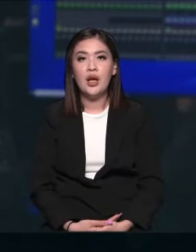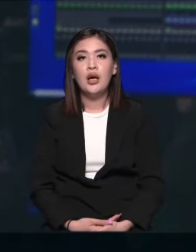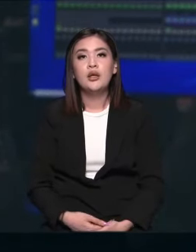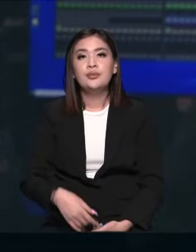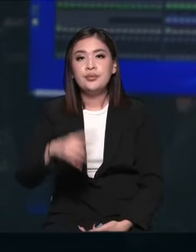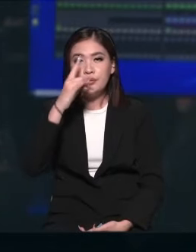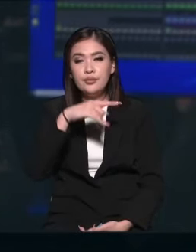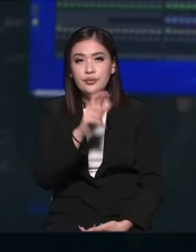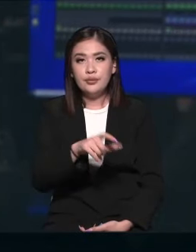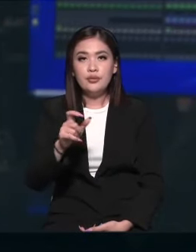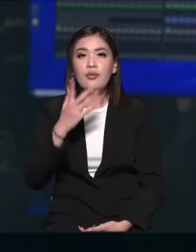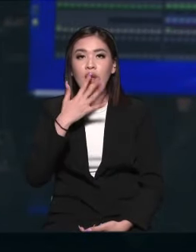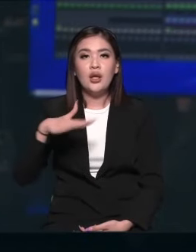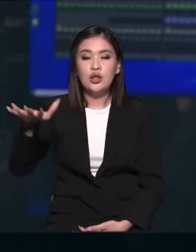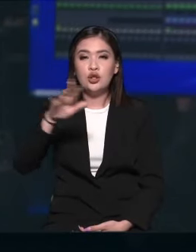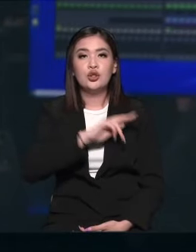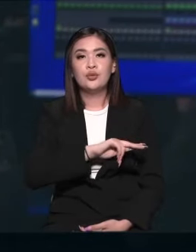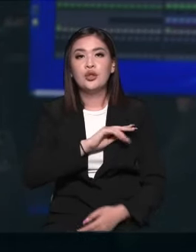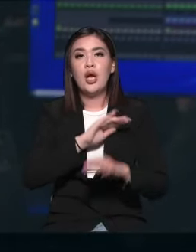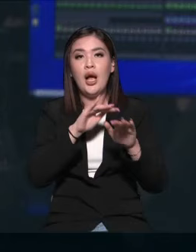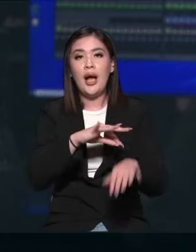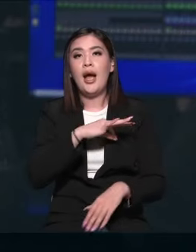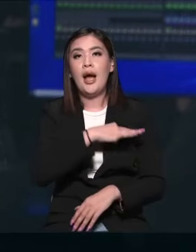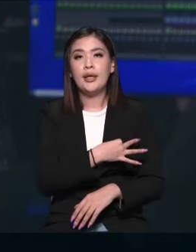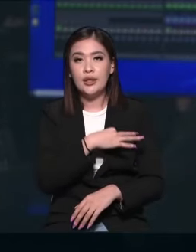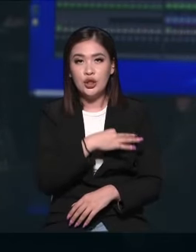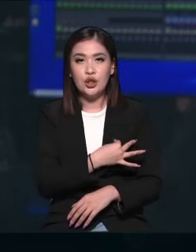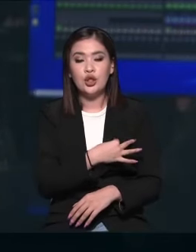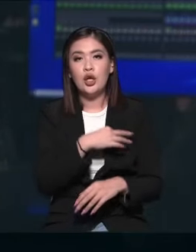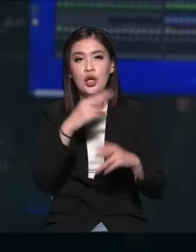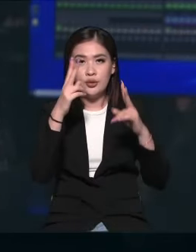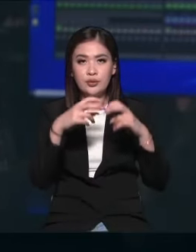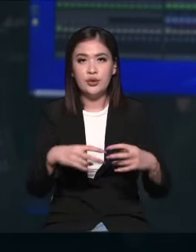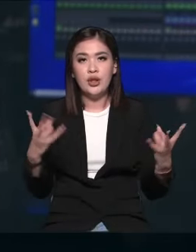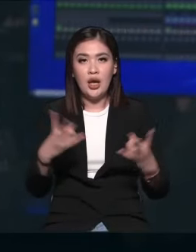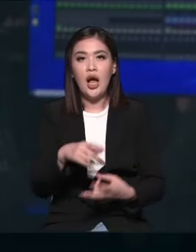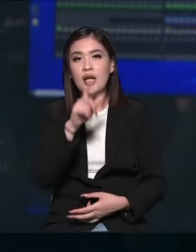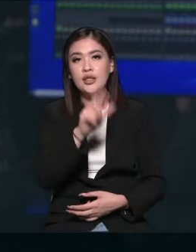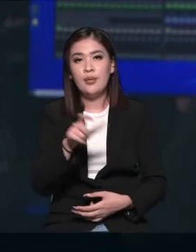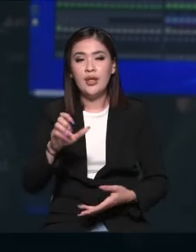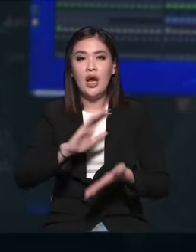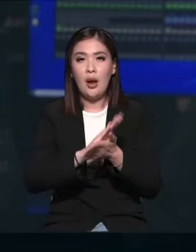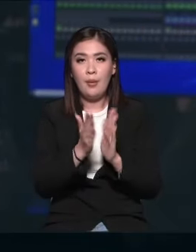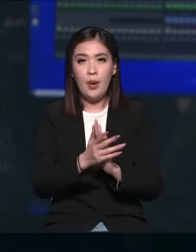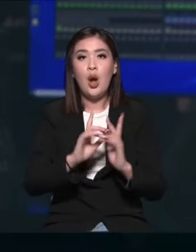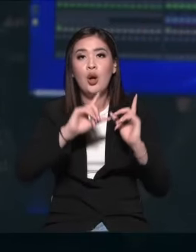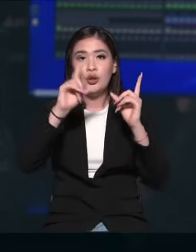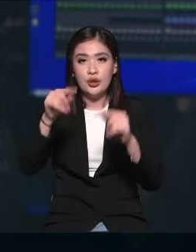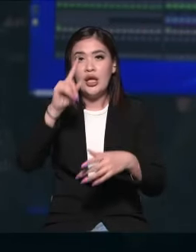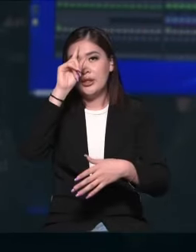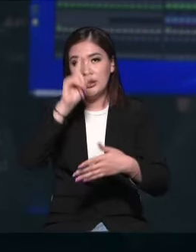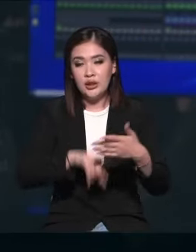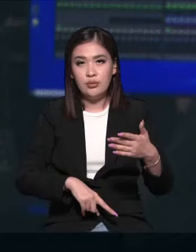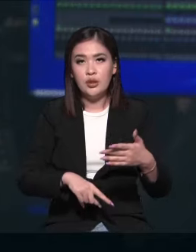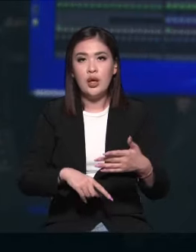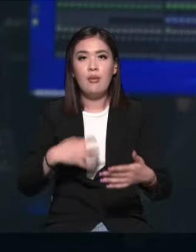Отандастарымызды шетелде жұмысқа орналастыратын агенттіктер қызметіні жүйелеу керек. Азаматтарымыз келісімшартпен барып, сенімді кепілдік